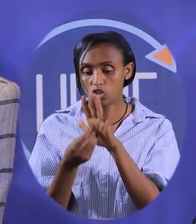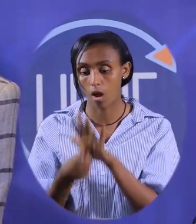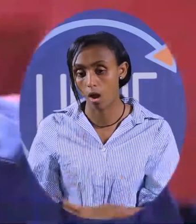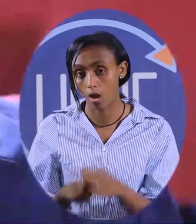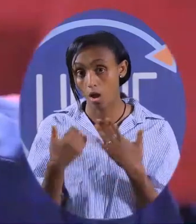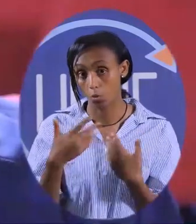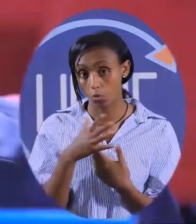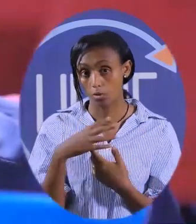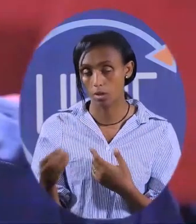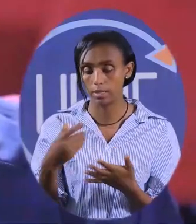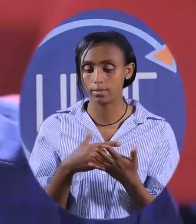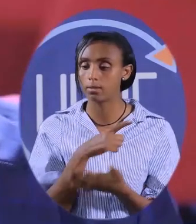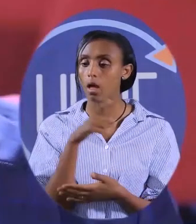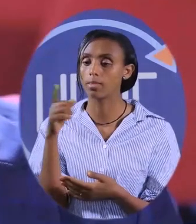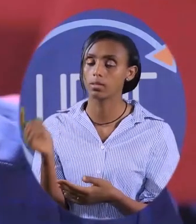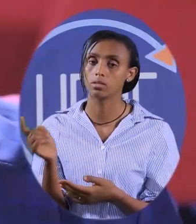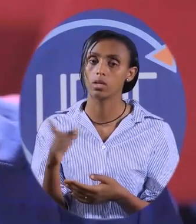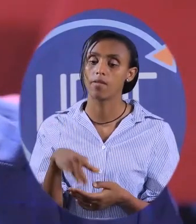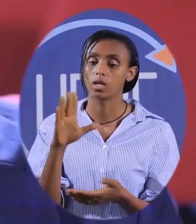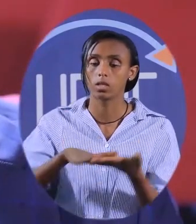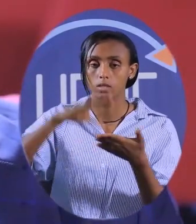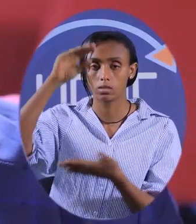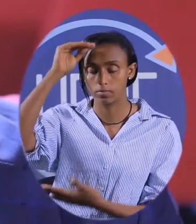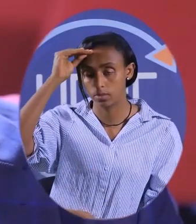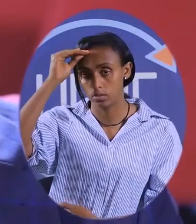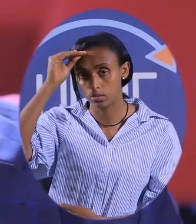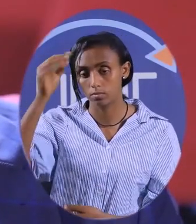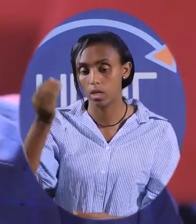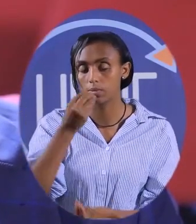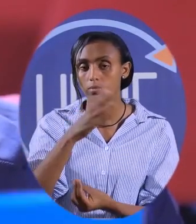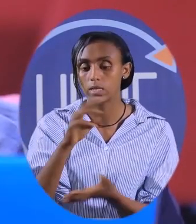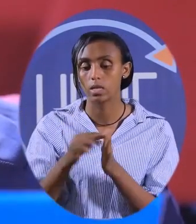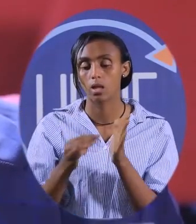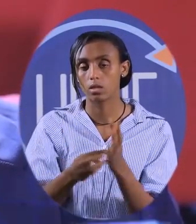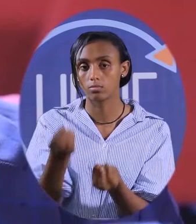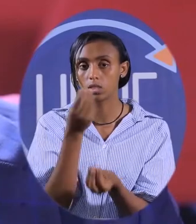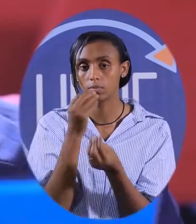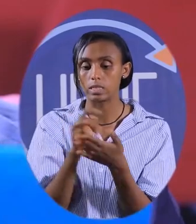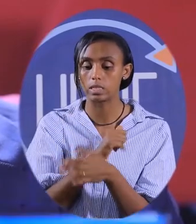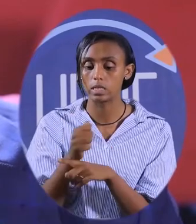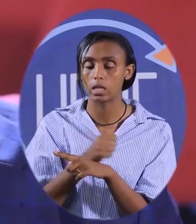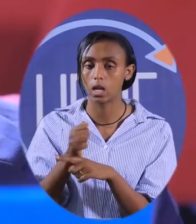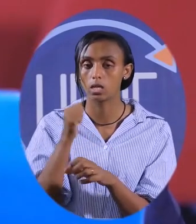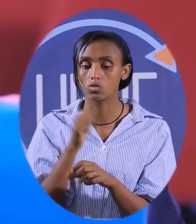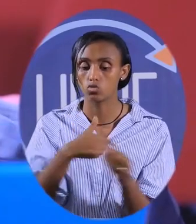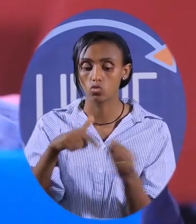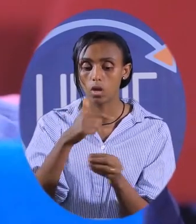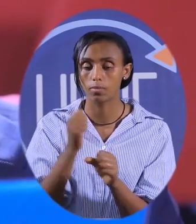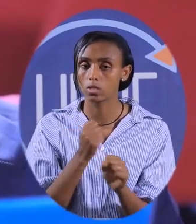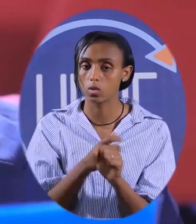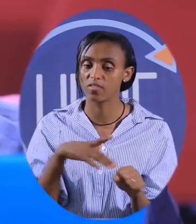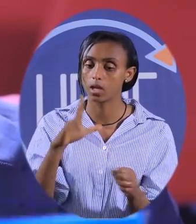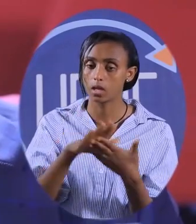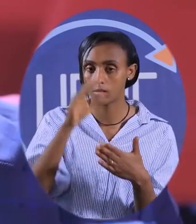ያሳደረ ነውና እናንተስ የከፍተኛ ትምህርት በምግብና ሥርዓተ ምግብ ስልጠና ዙሪያ የምትሰሩ